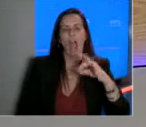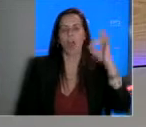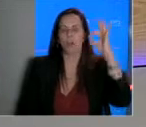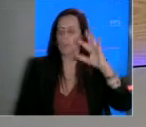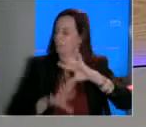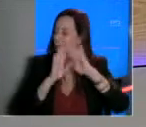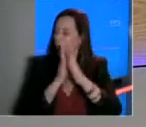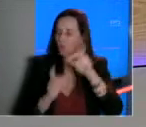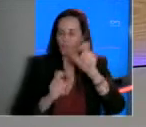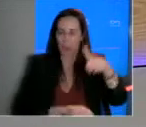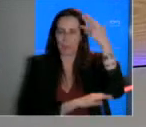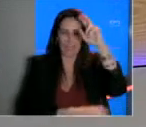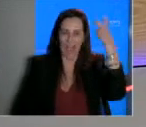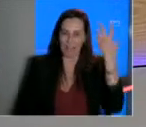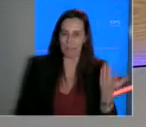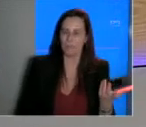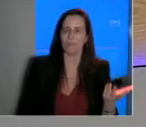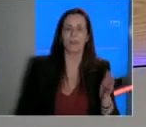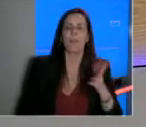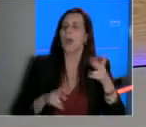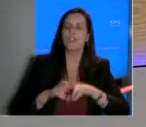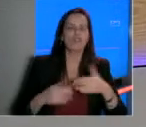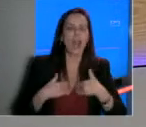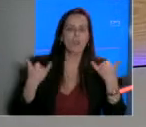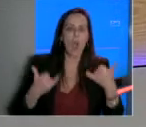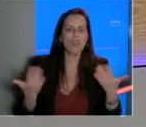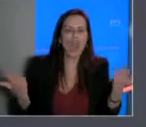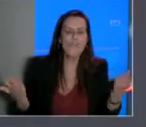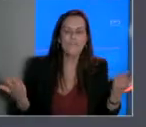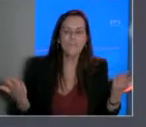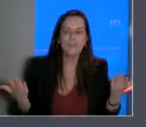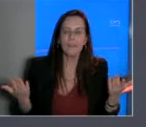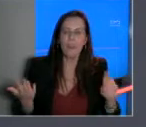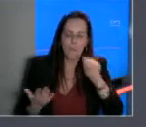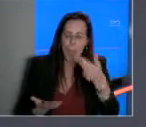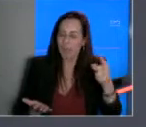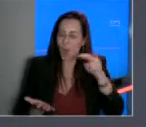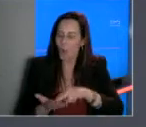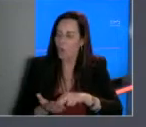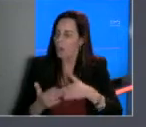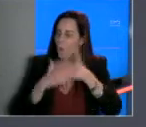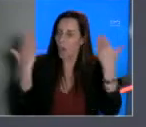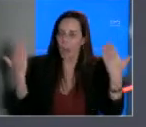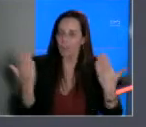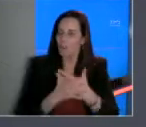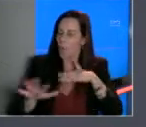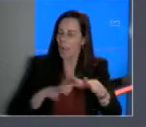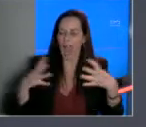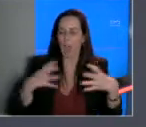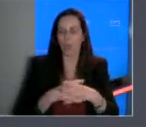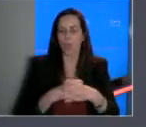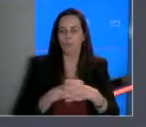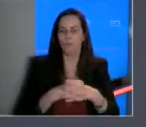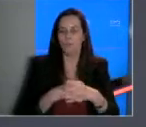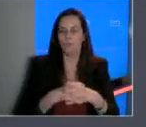23% מתושבי המדינה הערבים. אז מה נשאר לנו כעת? ממחר נקום לשחר חדש של קואליציית אחדות